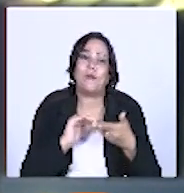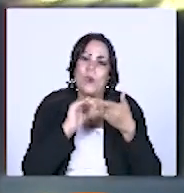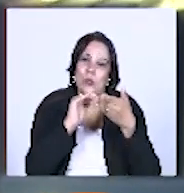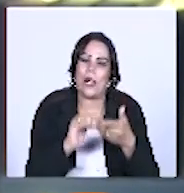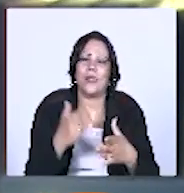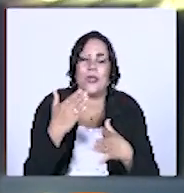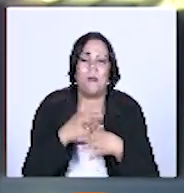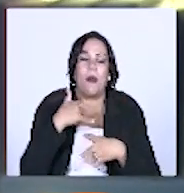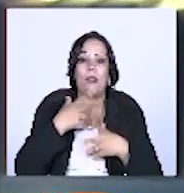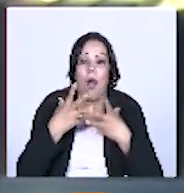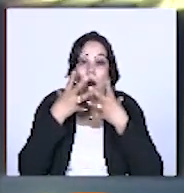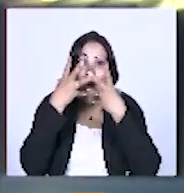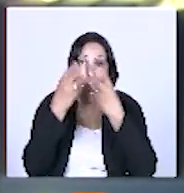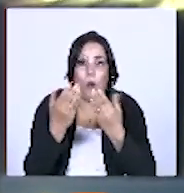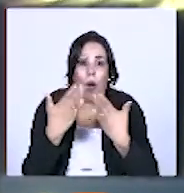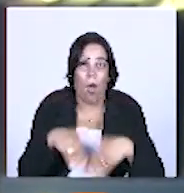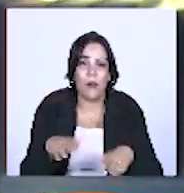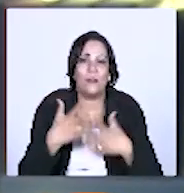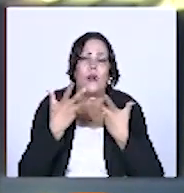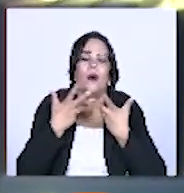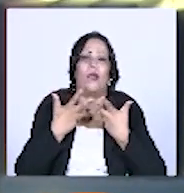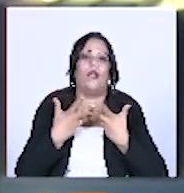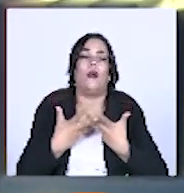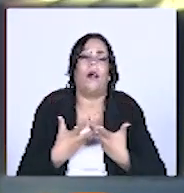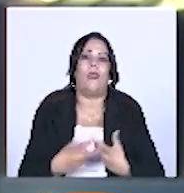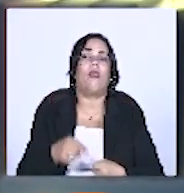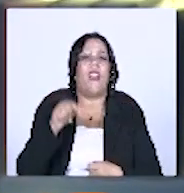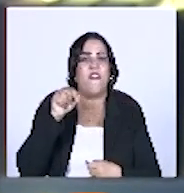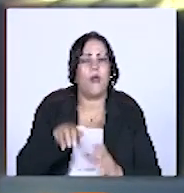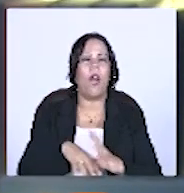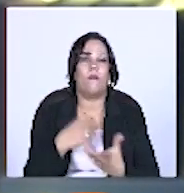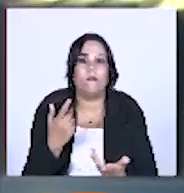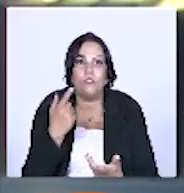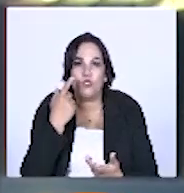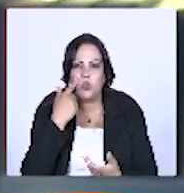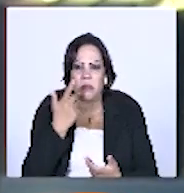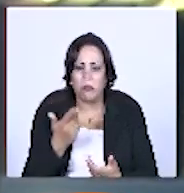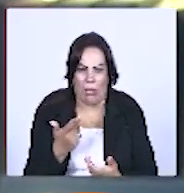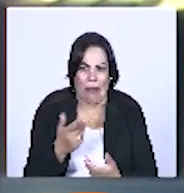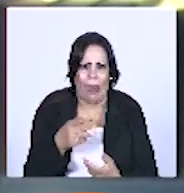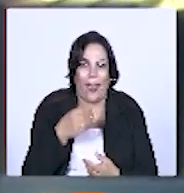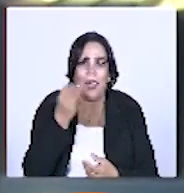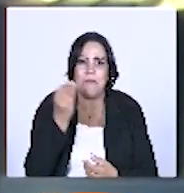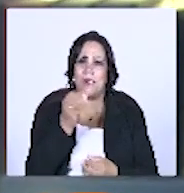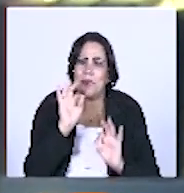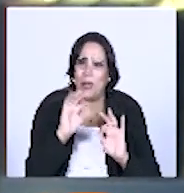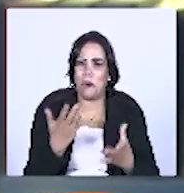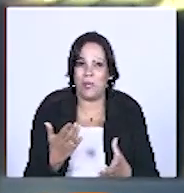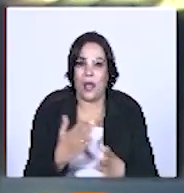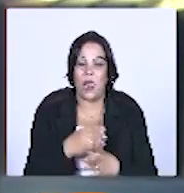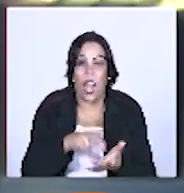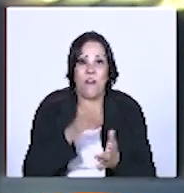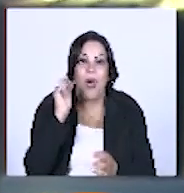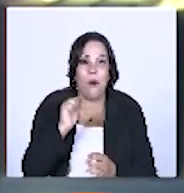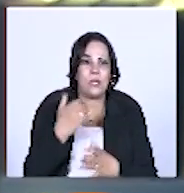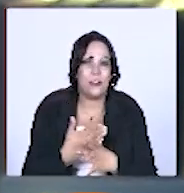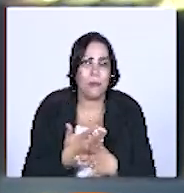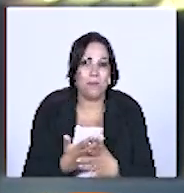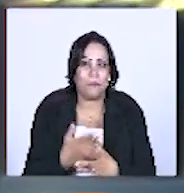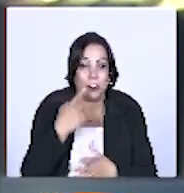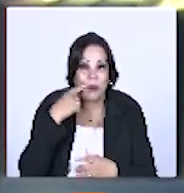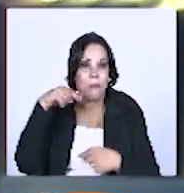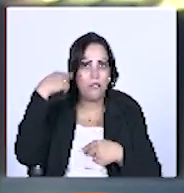اللي بتريحني من جوه و بتوريني ان احيانا انا ببالغ شويه في المخاوف بتاعتي وفي كل الاحوال انا